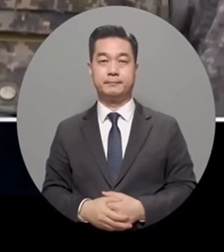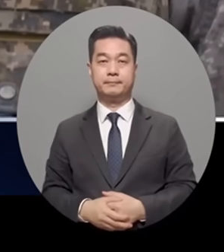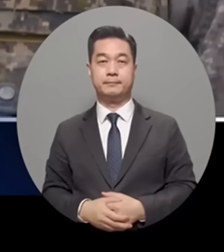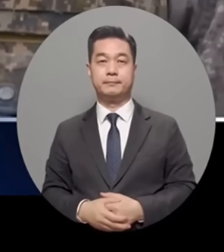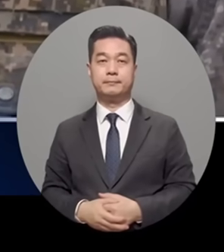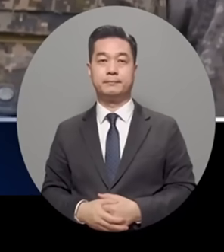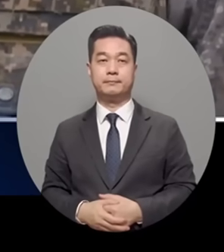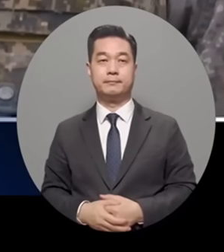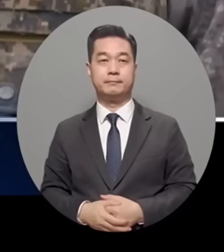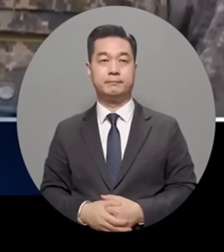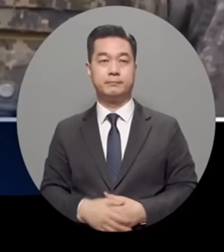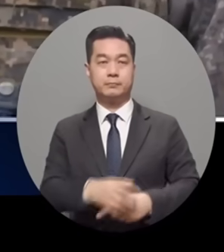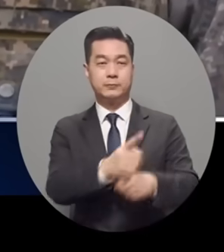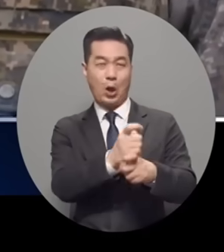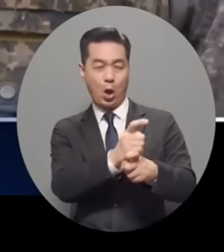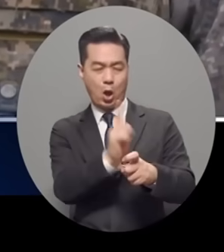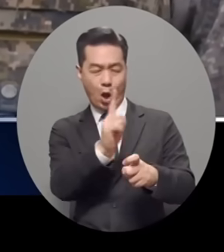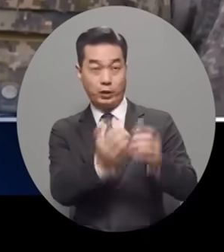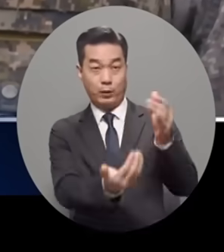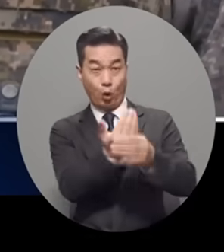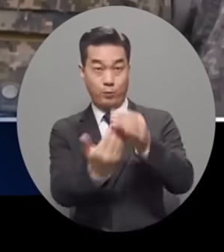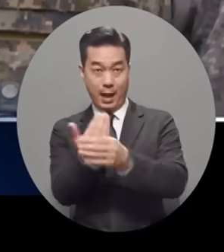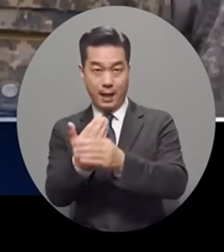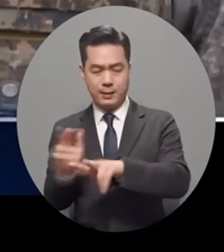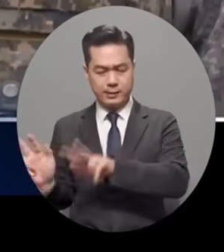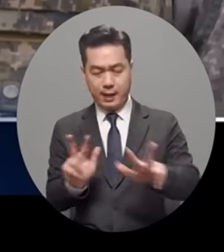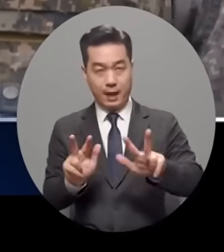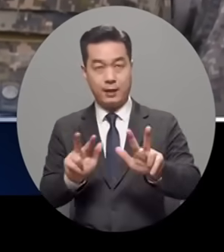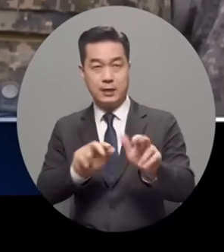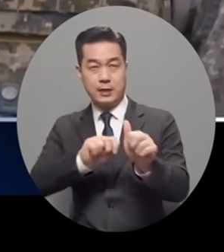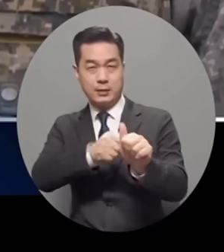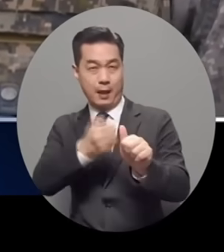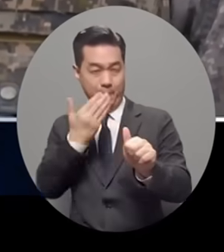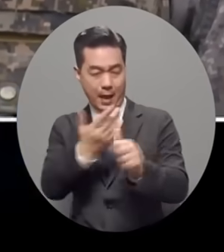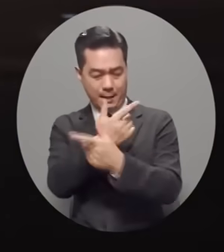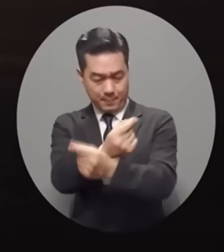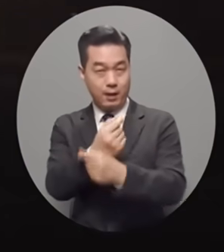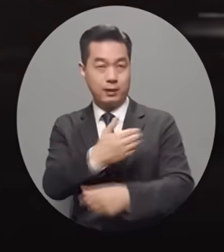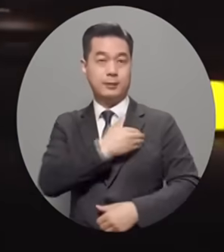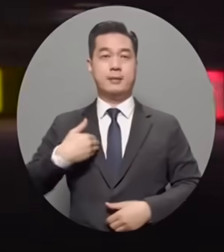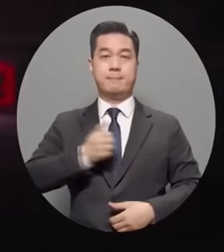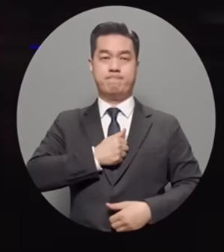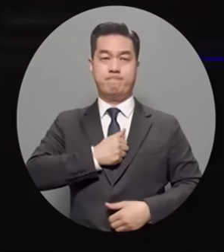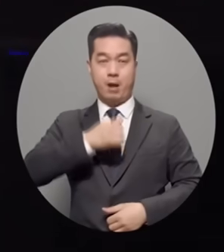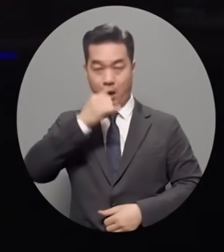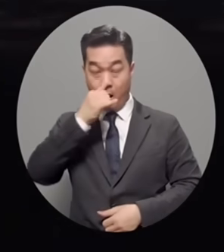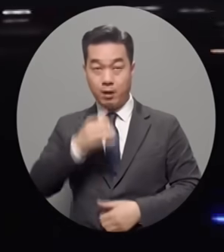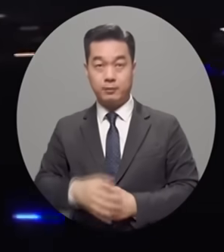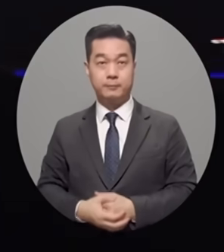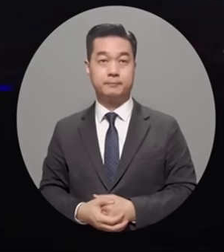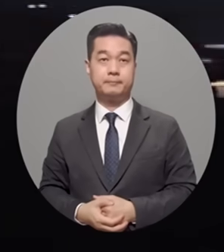적의 어떠한 도발에도 즉각 응징할 수 있다는 자신감이 생겼습니다.